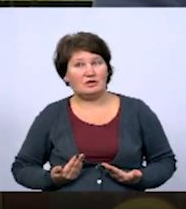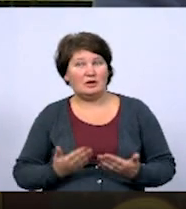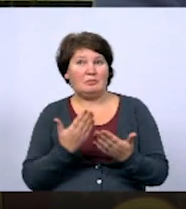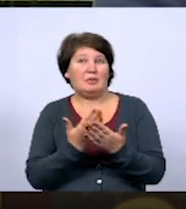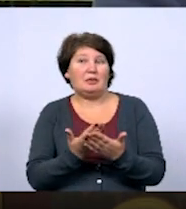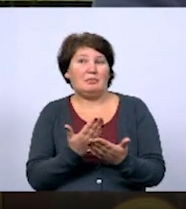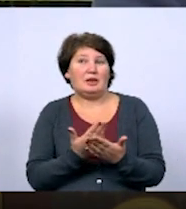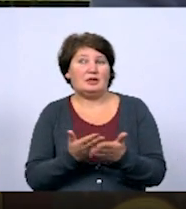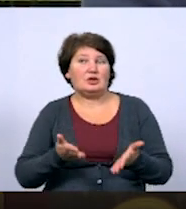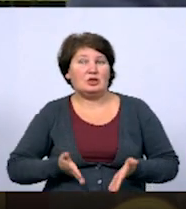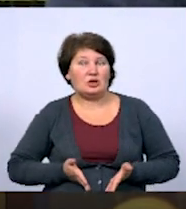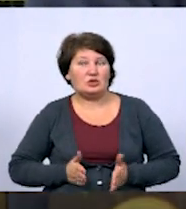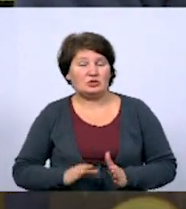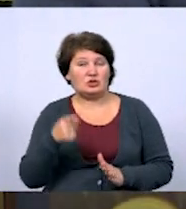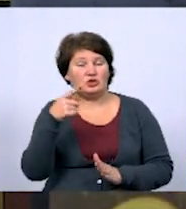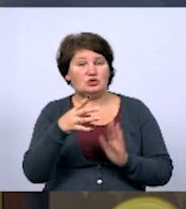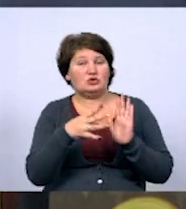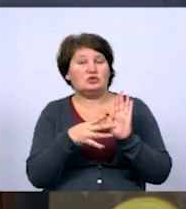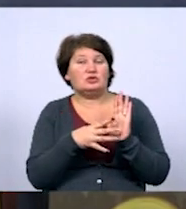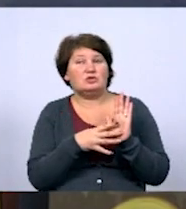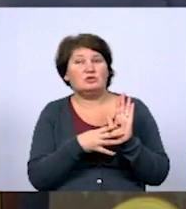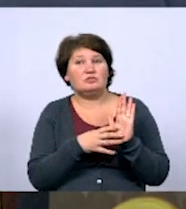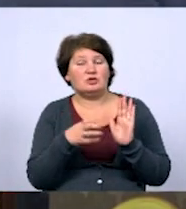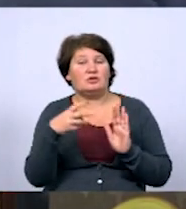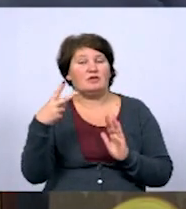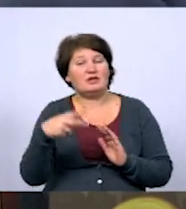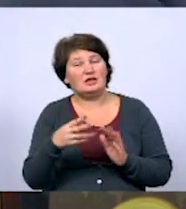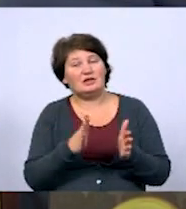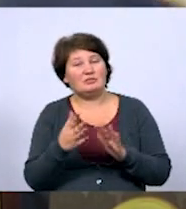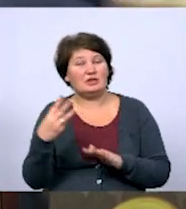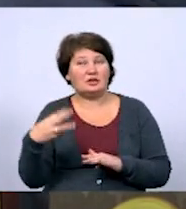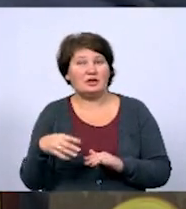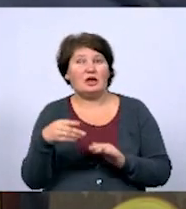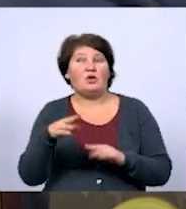приблизно народився між 1820 і 30 роком, умер між